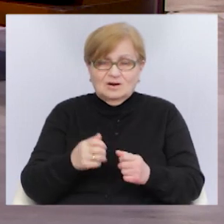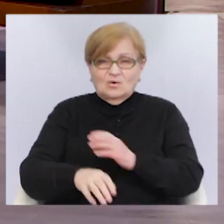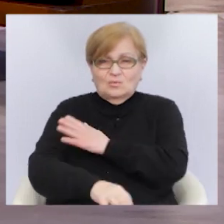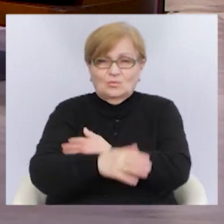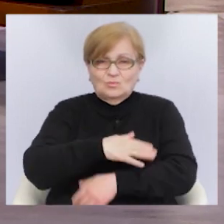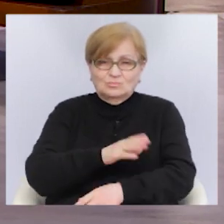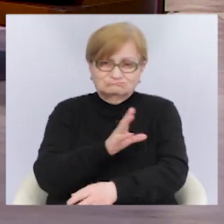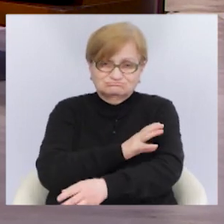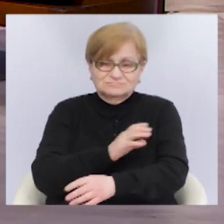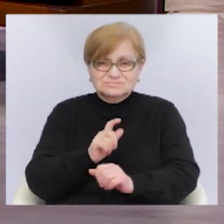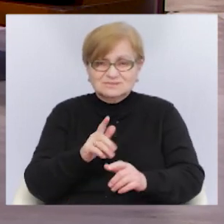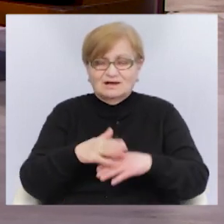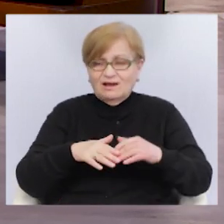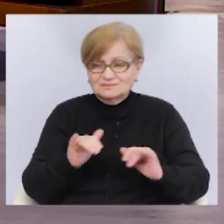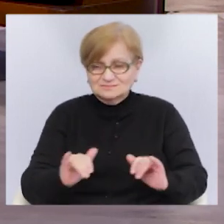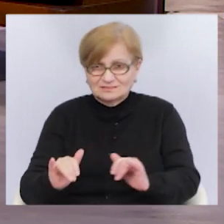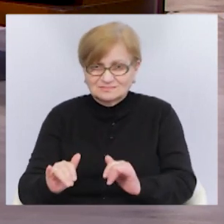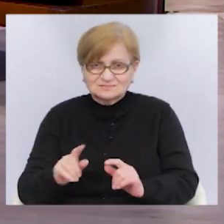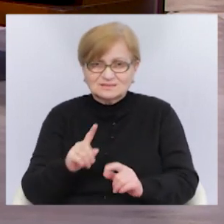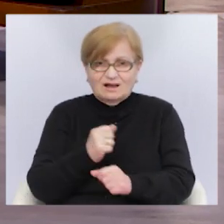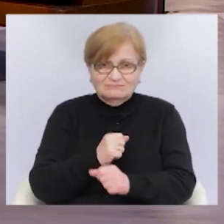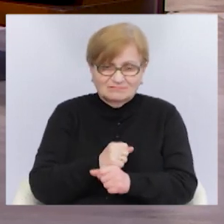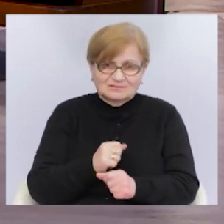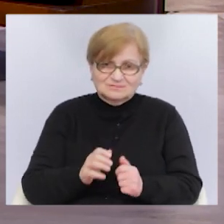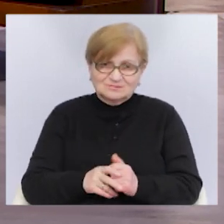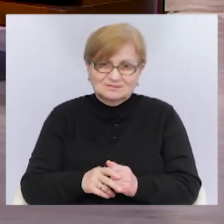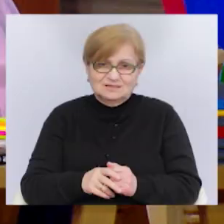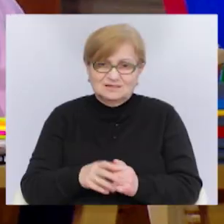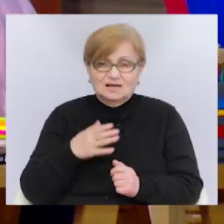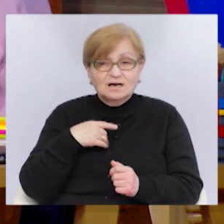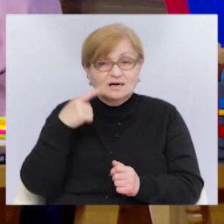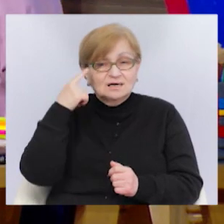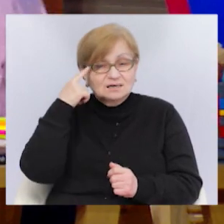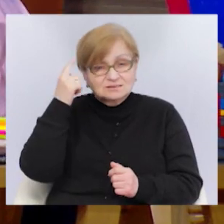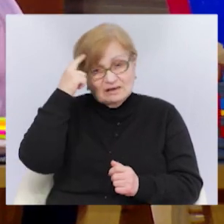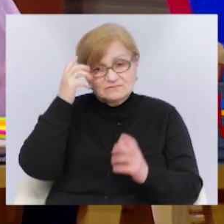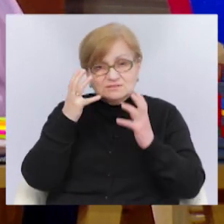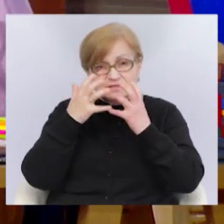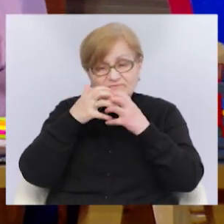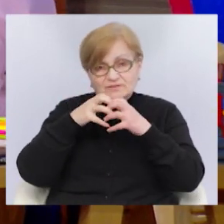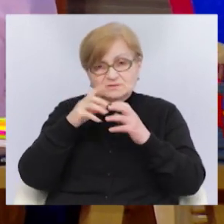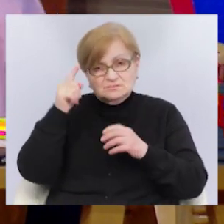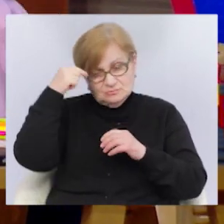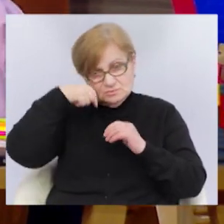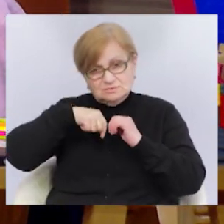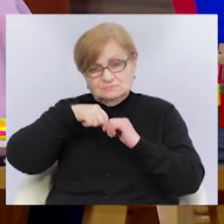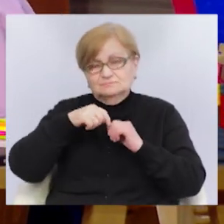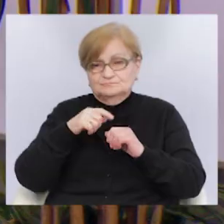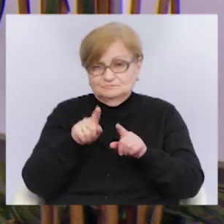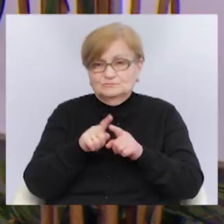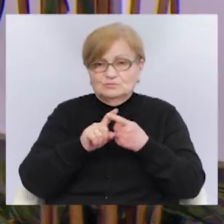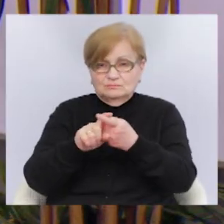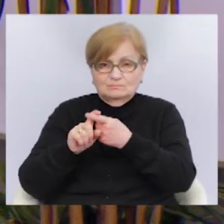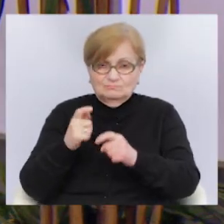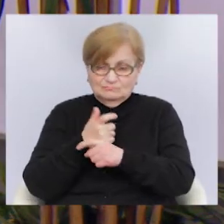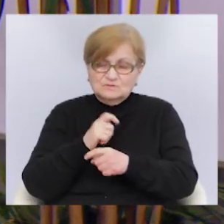კუნთები როგორ მუშაობს სად არის შენი ხელი რა უნდა გააკეთო მგონი ან თავის ტვინის შესაკავშირებლად